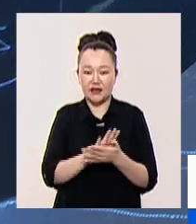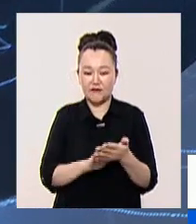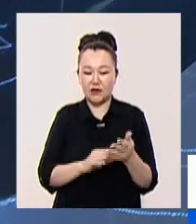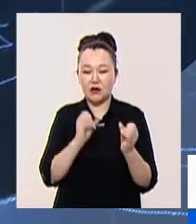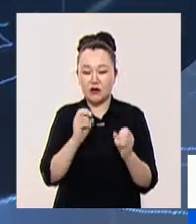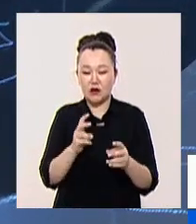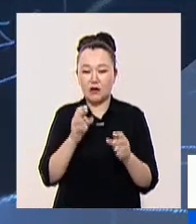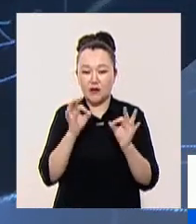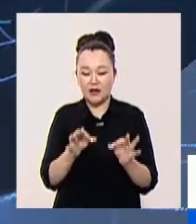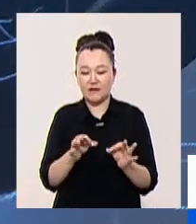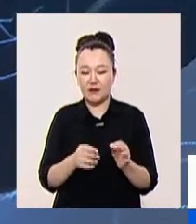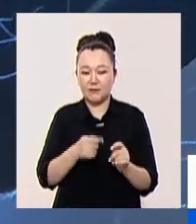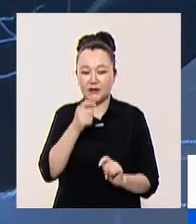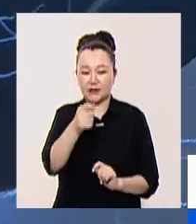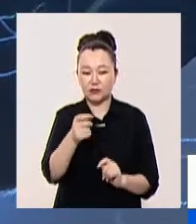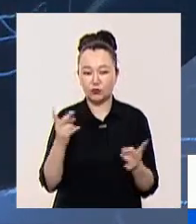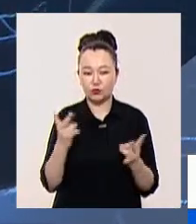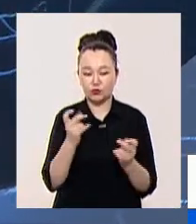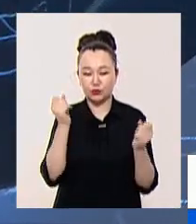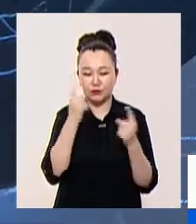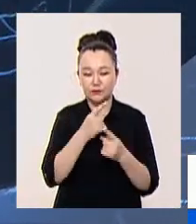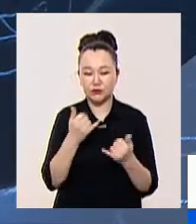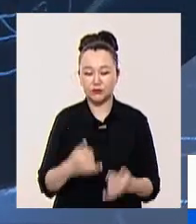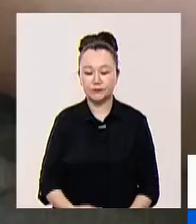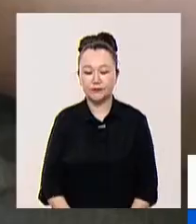как подать ее правильно, узнавала Людмила Батюшкина.